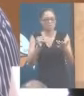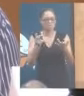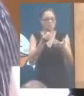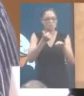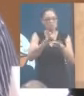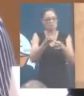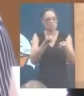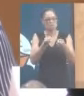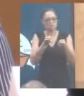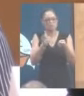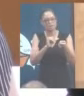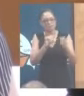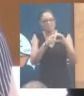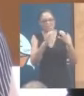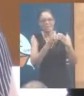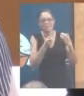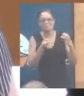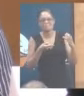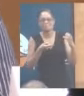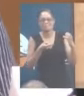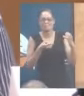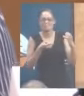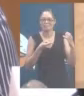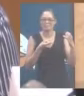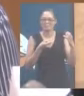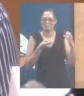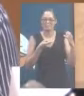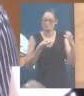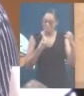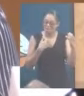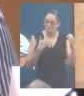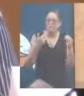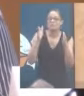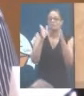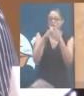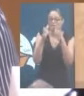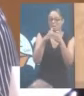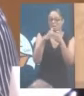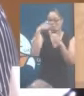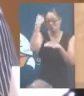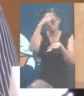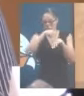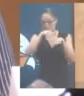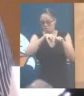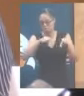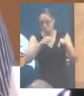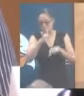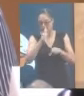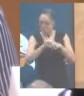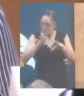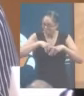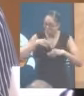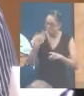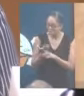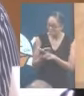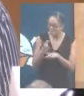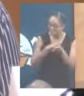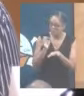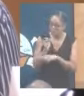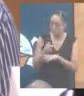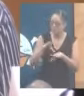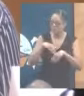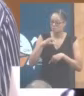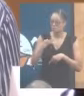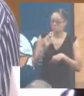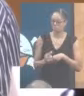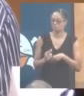social européen? C'est la CTM. Donc je demande, est-ce que le président du conseil exécutif cautionne cette pratique qui est par